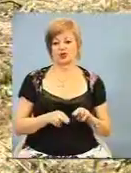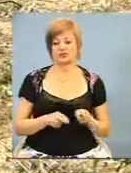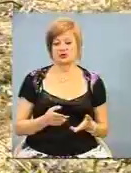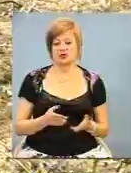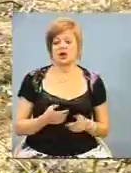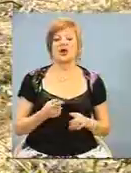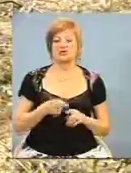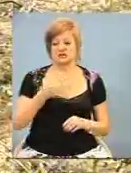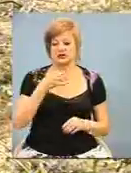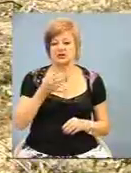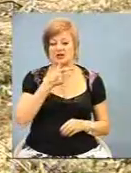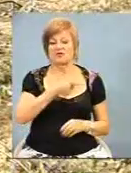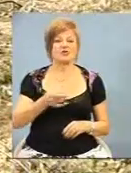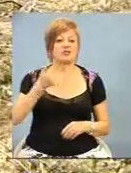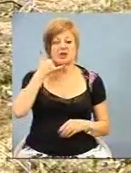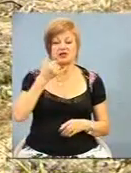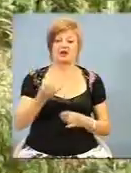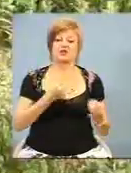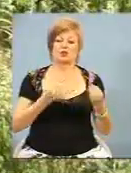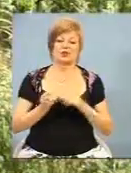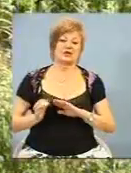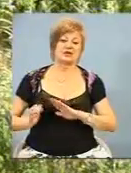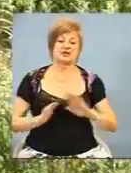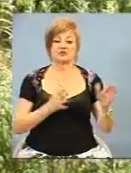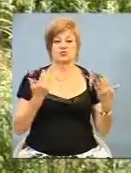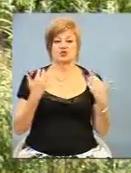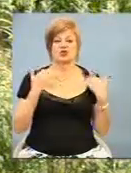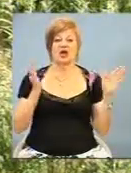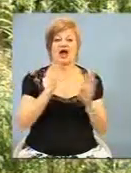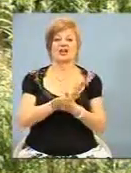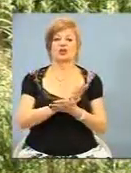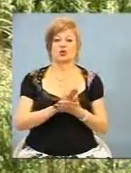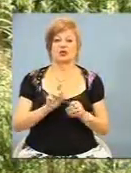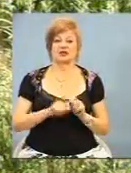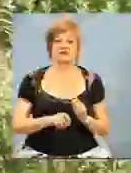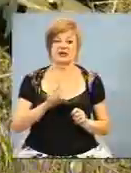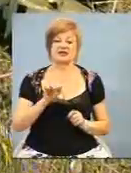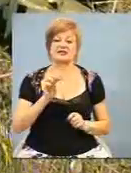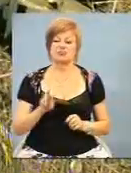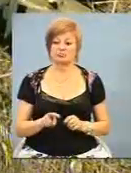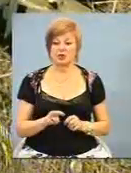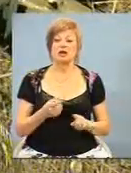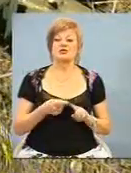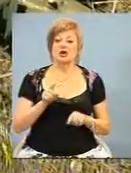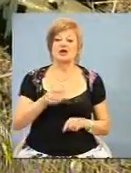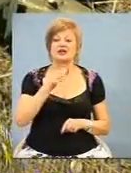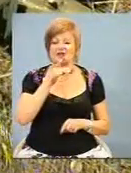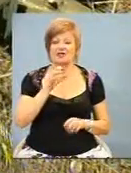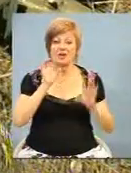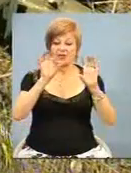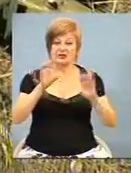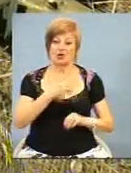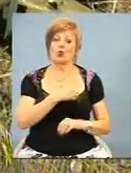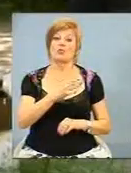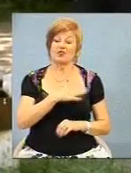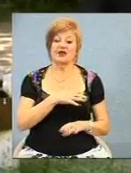інспекція, зазначив під час телефонної розмови заступник начальника екологічної інспекції Артем Кизим. Тим часом законність приватизації